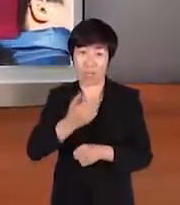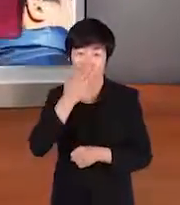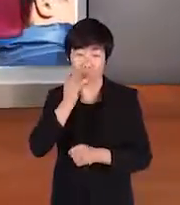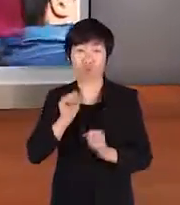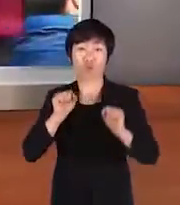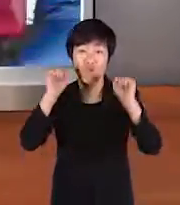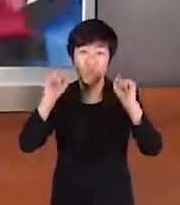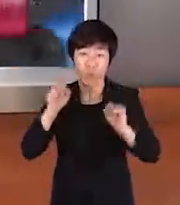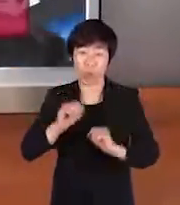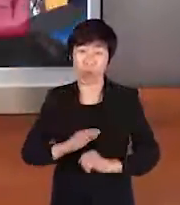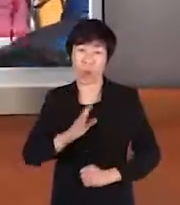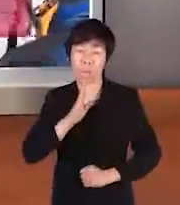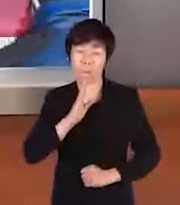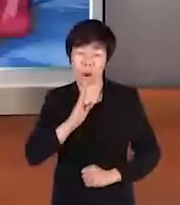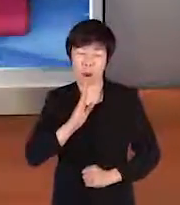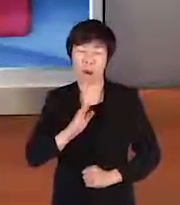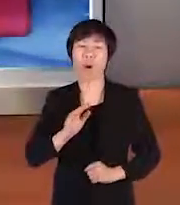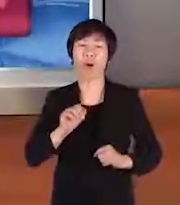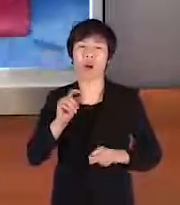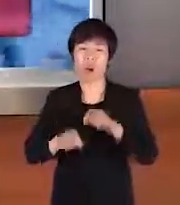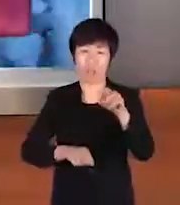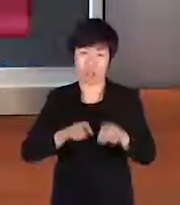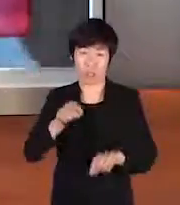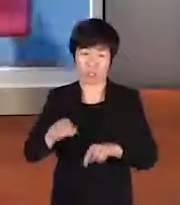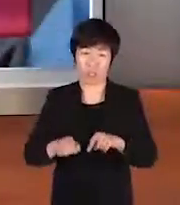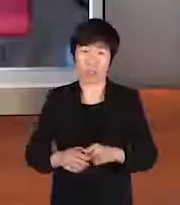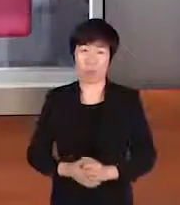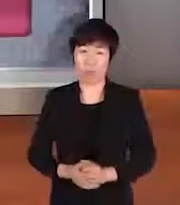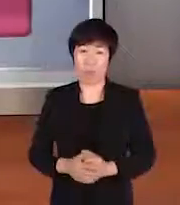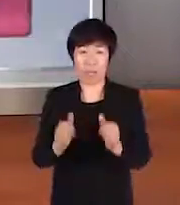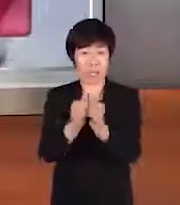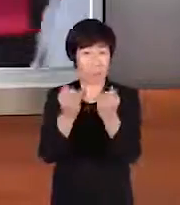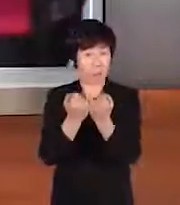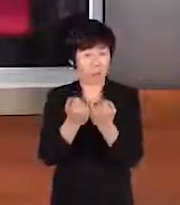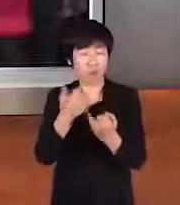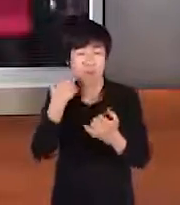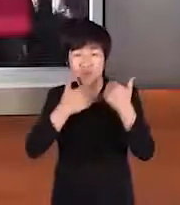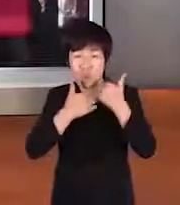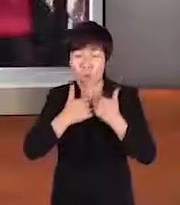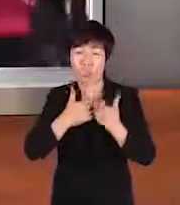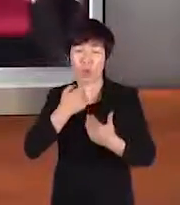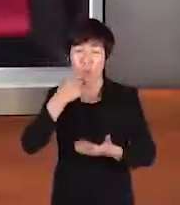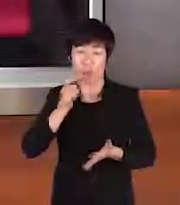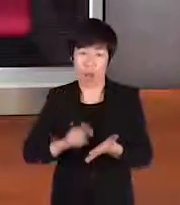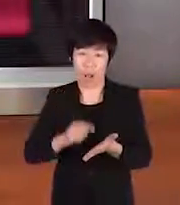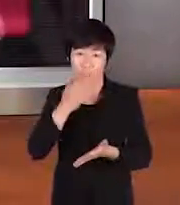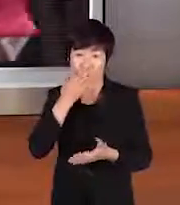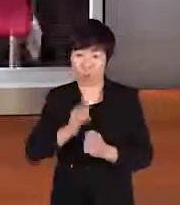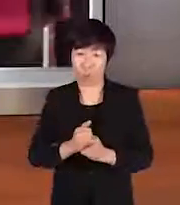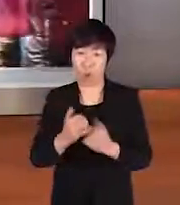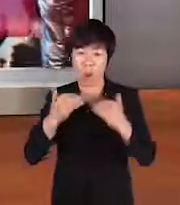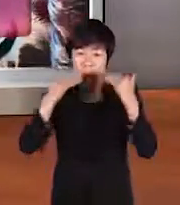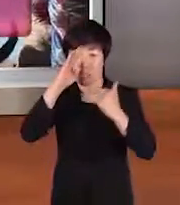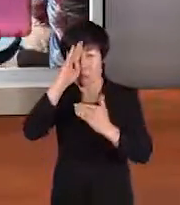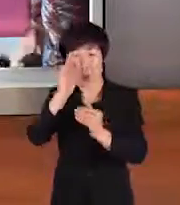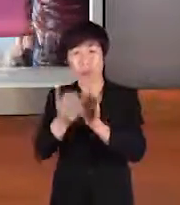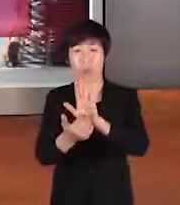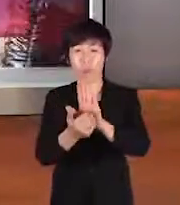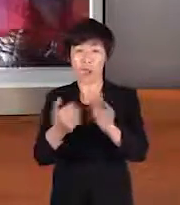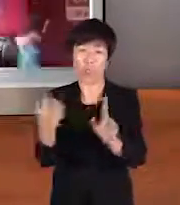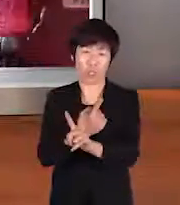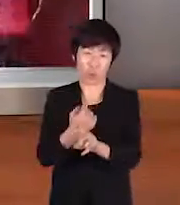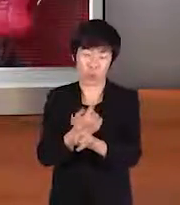유산소 운동, 바로 걷기 운동입니다. 남녀노소 누구나 하기 쉬운 운동으로 성인병 예방과